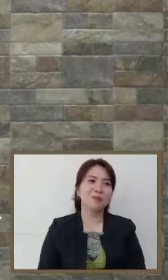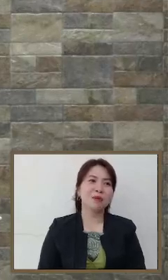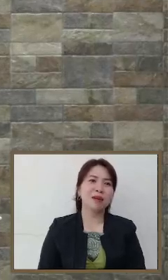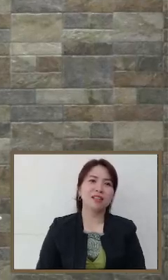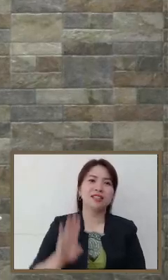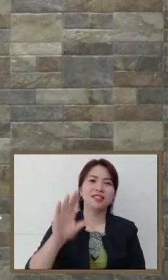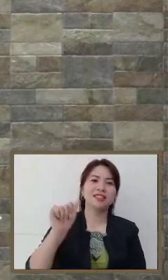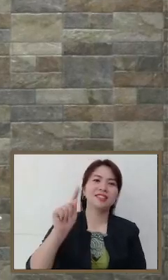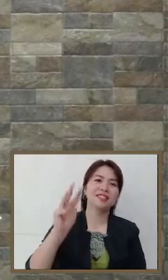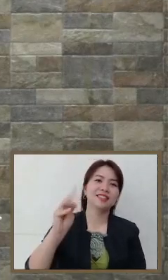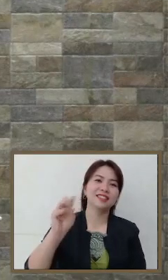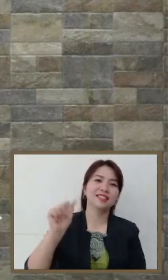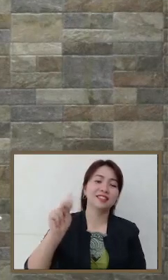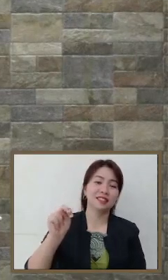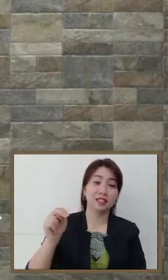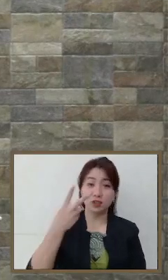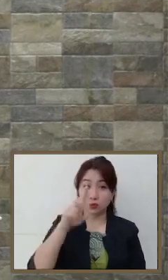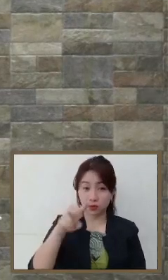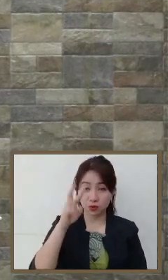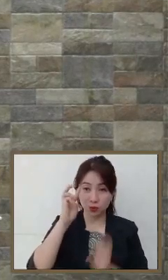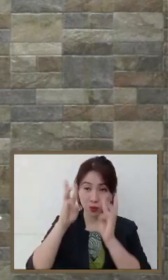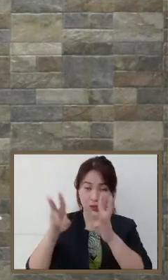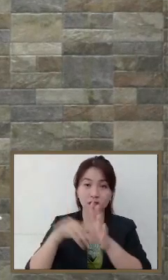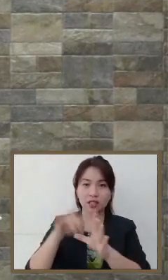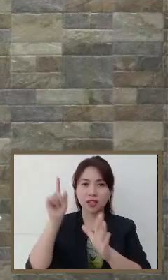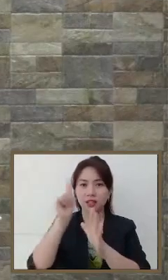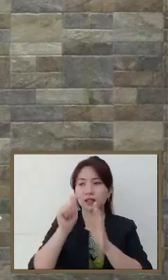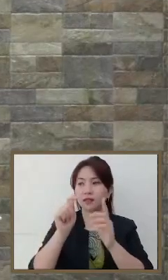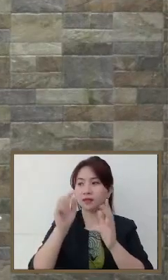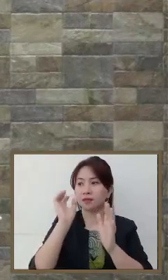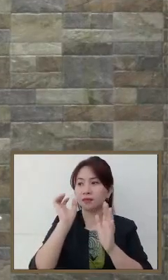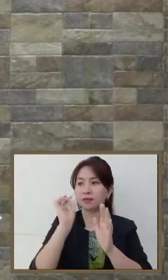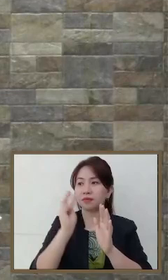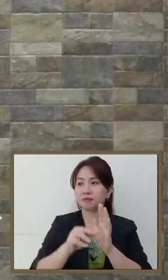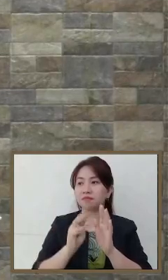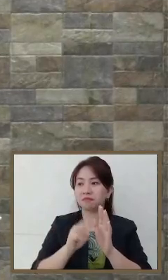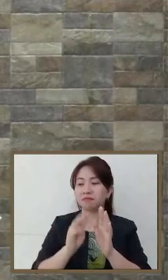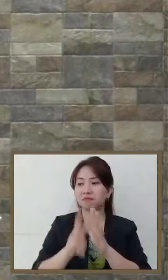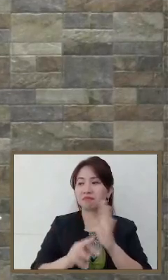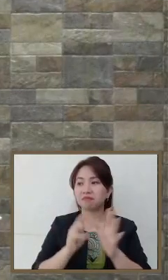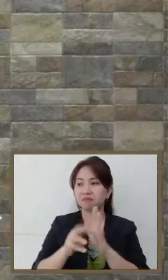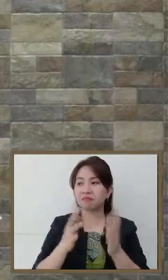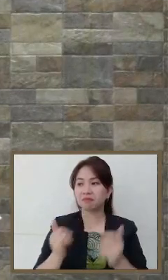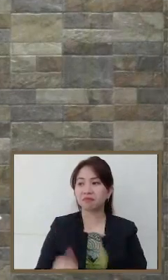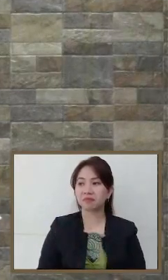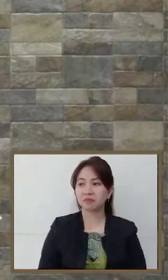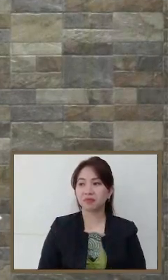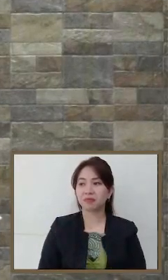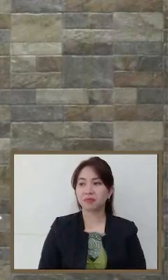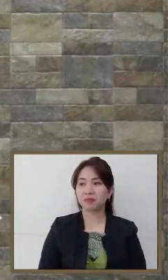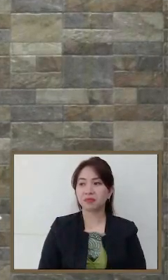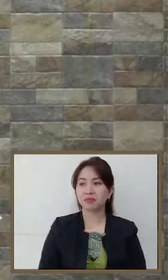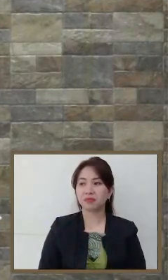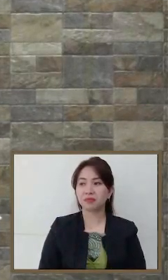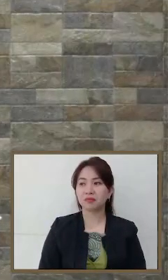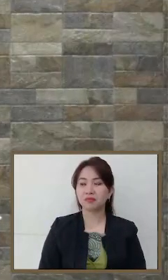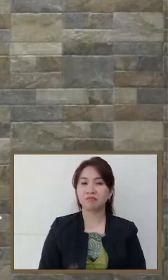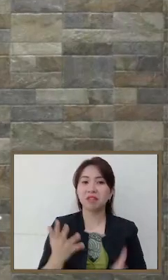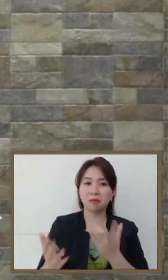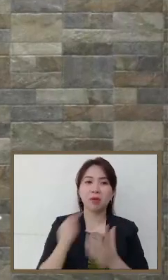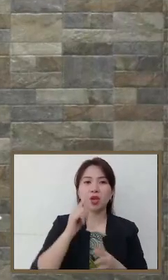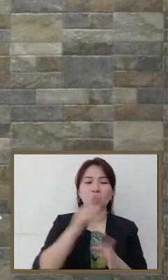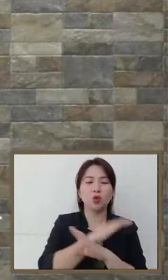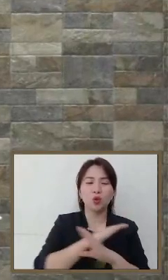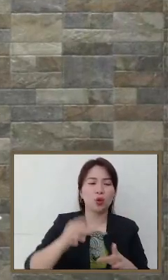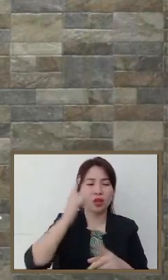yon baka mamaya maapply natin sa Diyos Yun Amen pero wala palang katotohanan ng Diyos sa isip